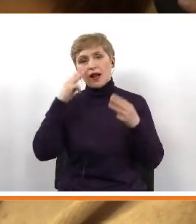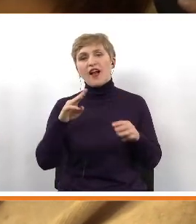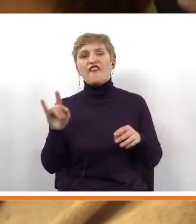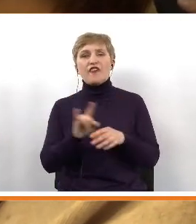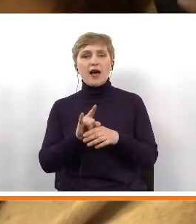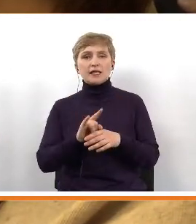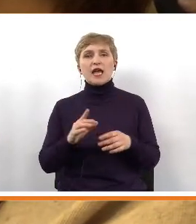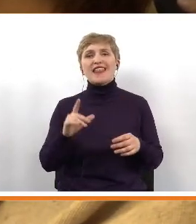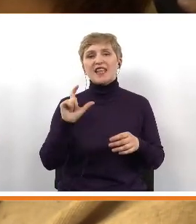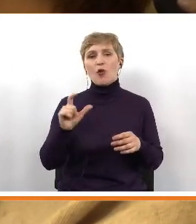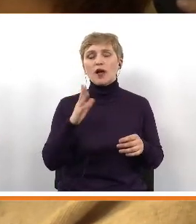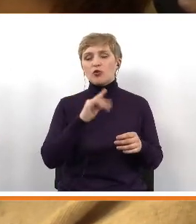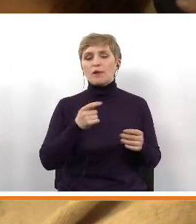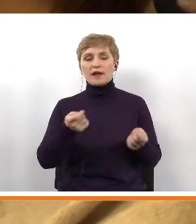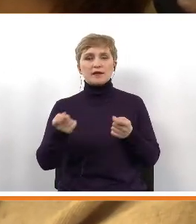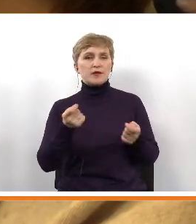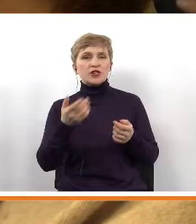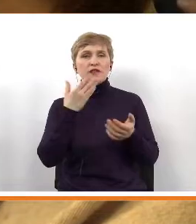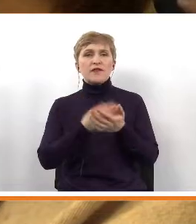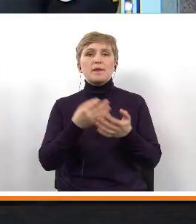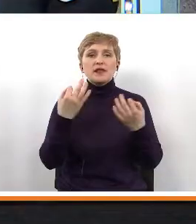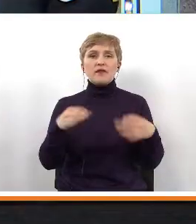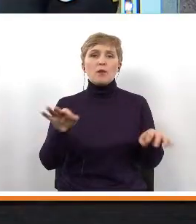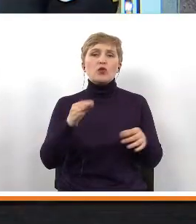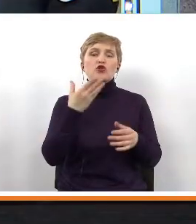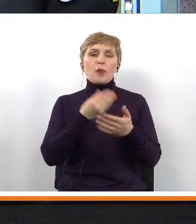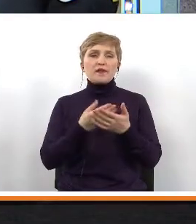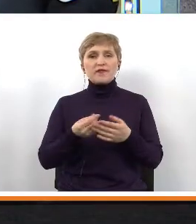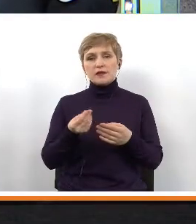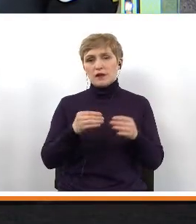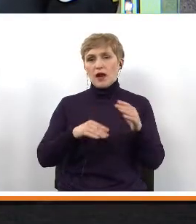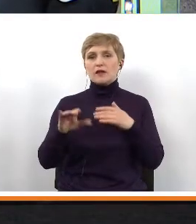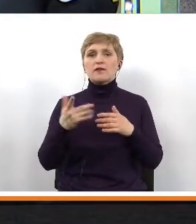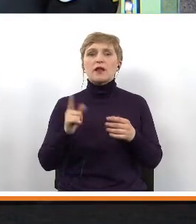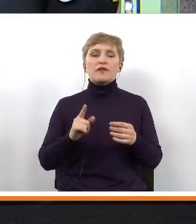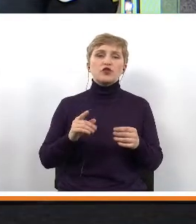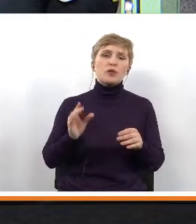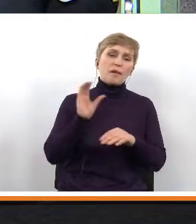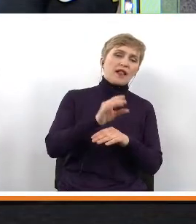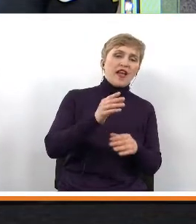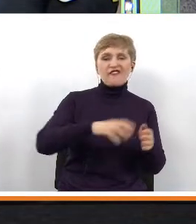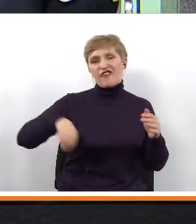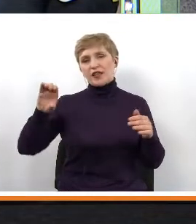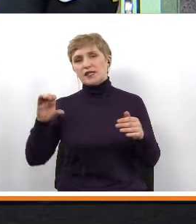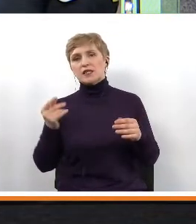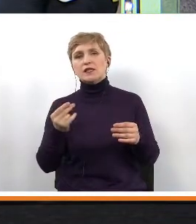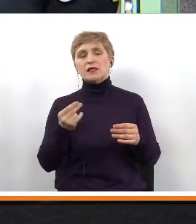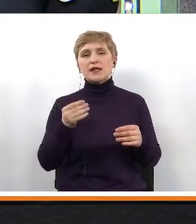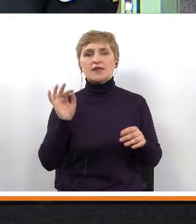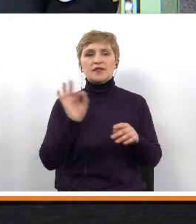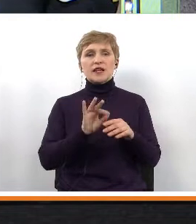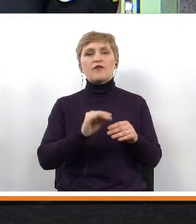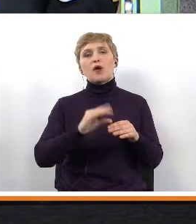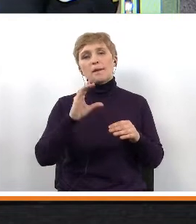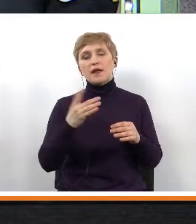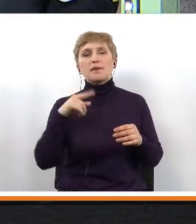распоряжаться своими свободными собственными средствами для того, чтобы пополнять и выводить средства из целевого капитала. Мы знаем, такая